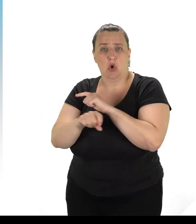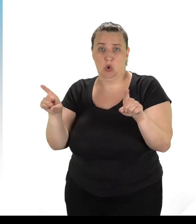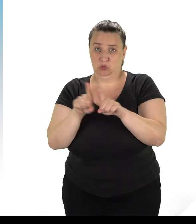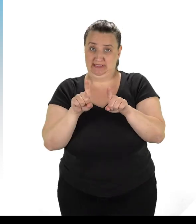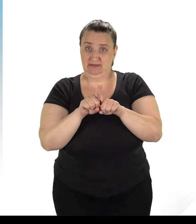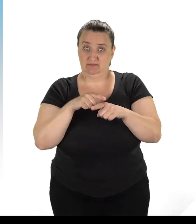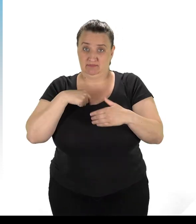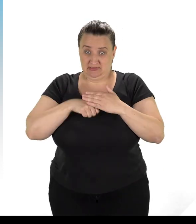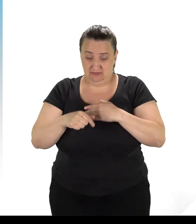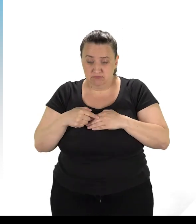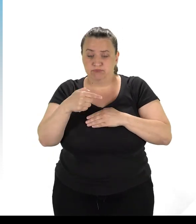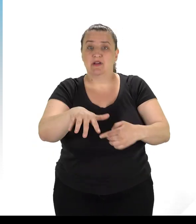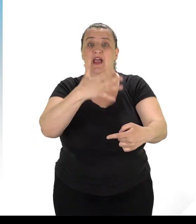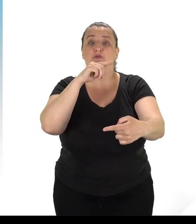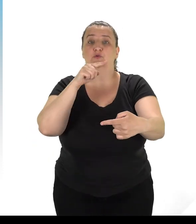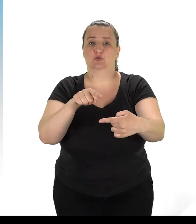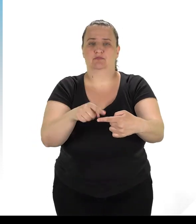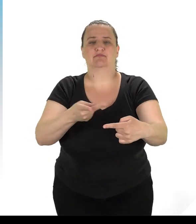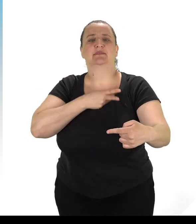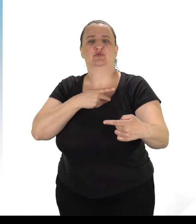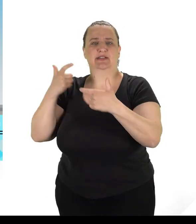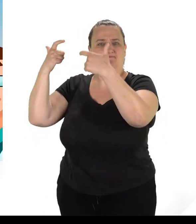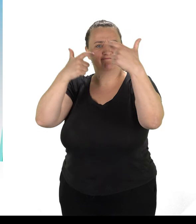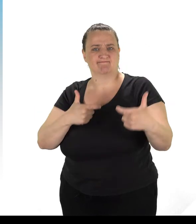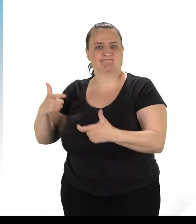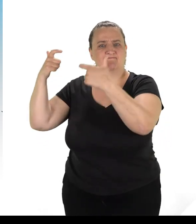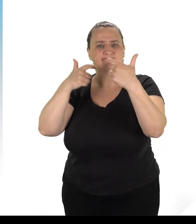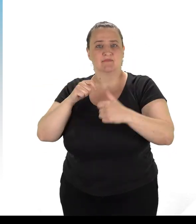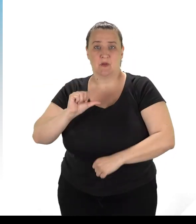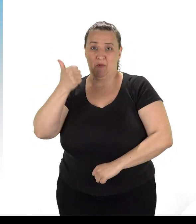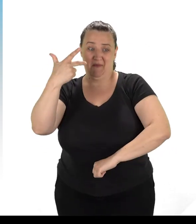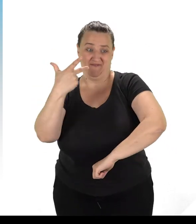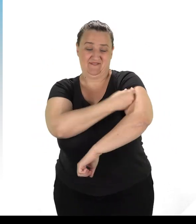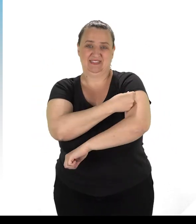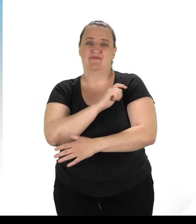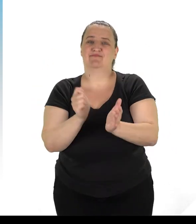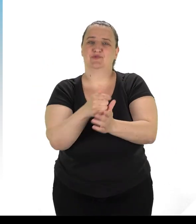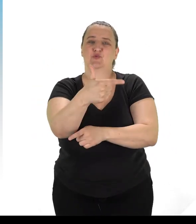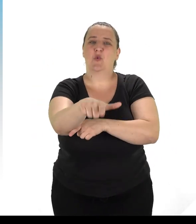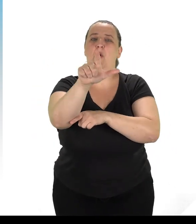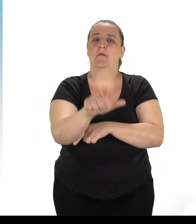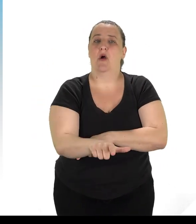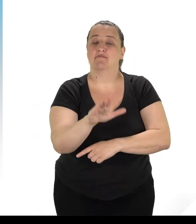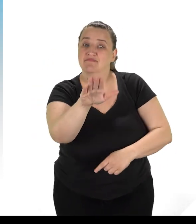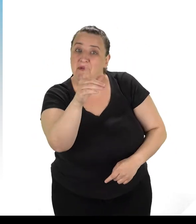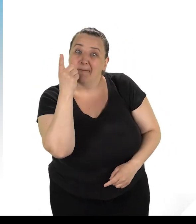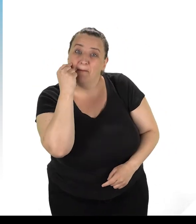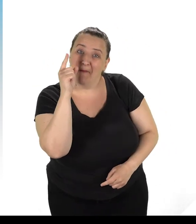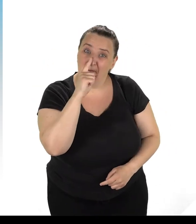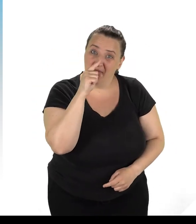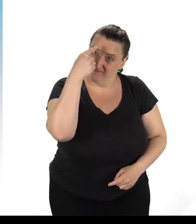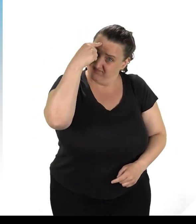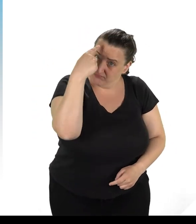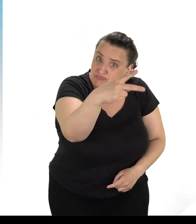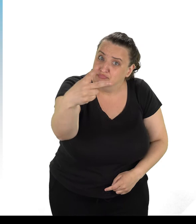mon médecin à 15 jours, puis à 1 mois. Mes premiers vaccins seront réalisés à partir de 2 mois. Papa, maman,